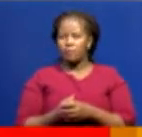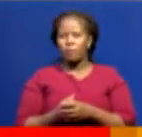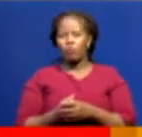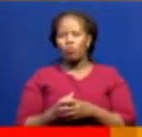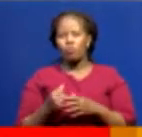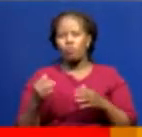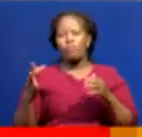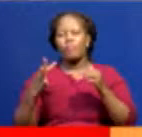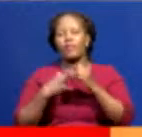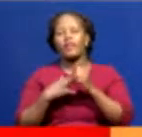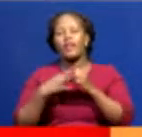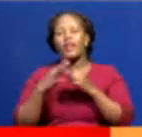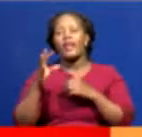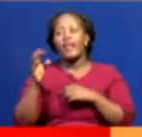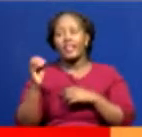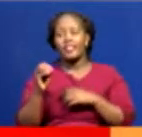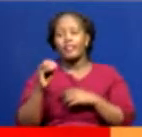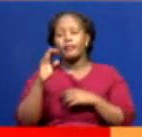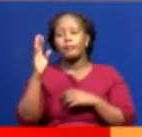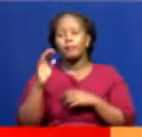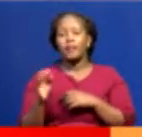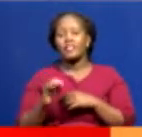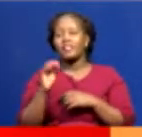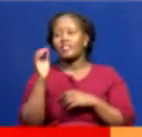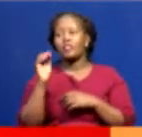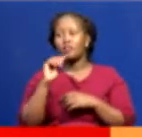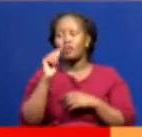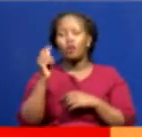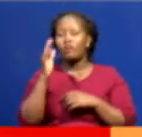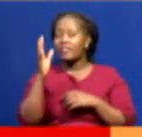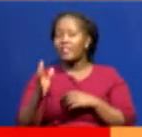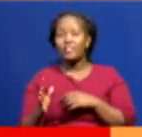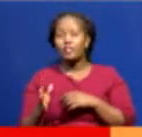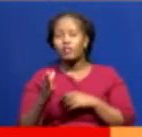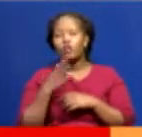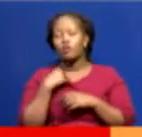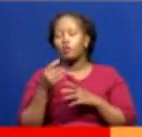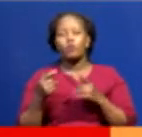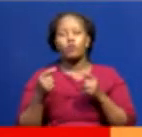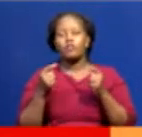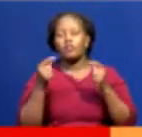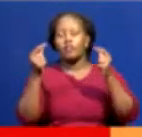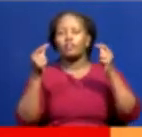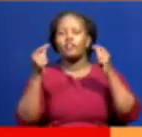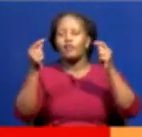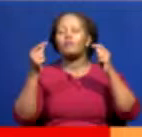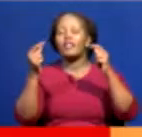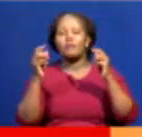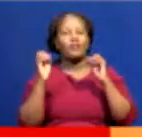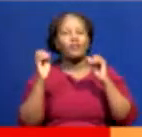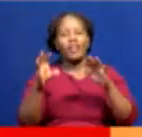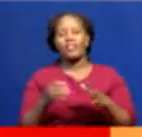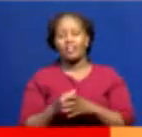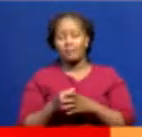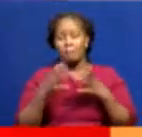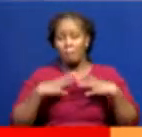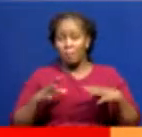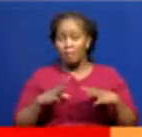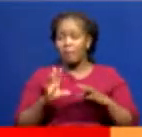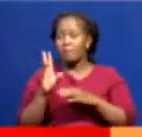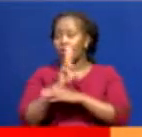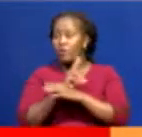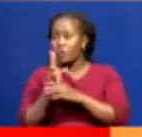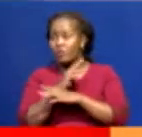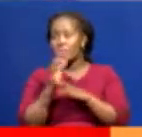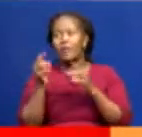80 ya Wakenya hawataki maandamano. Wale baadhi ya wale ambao wanatumika na upinzani ni